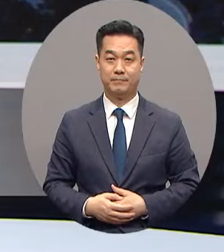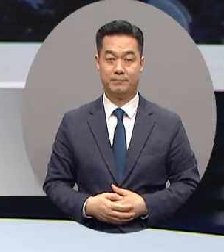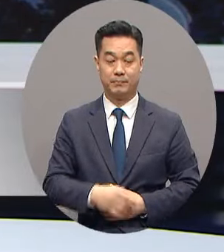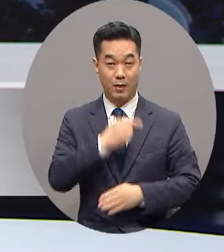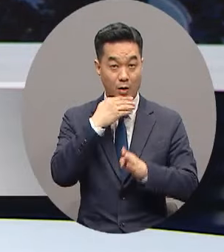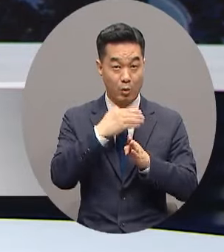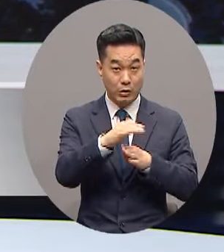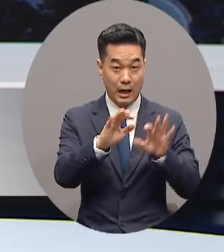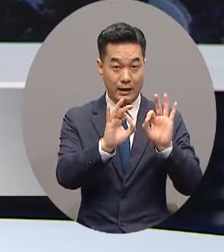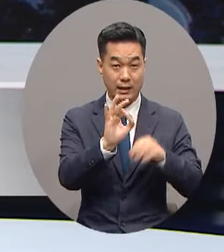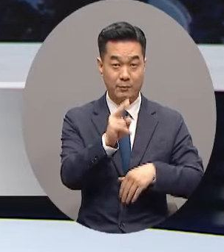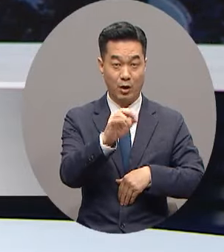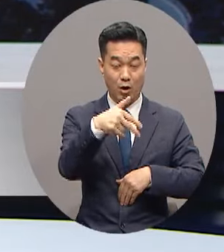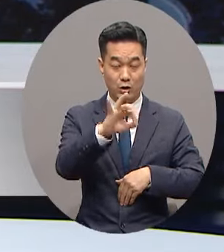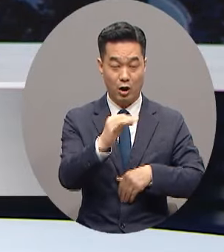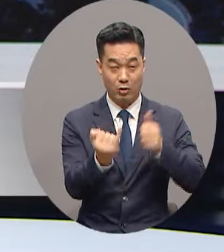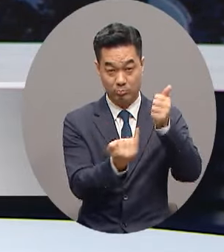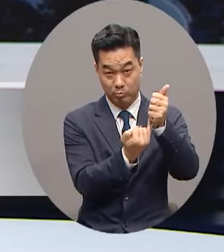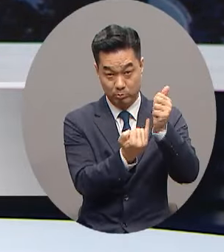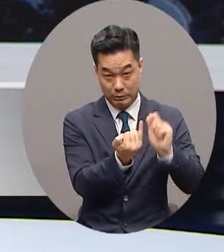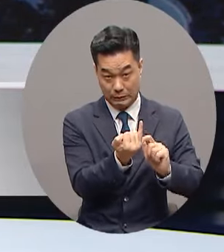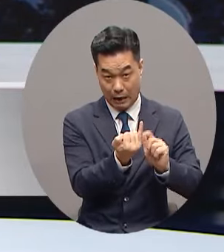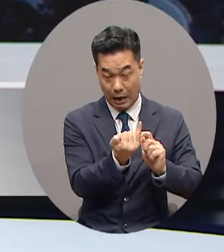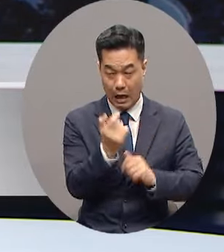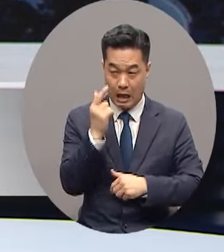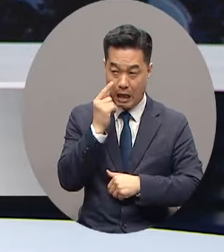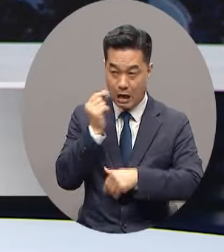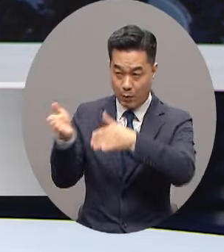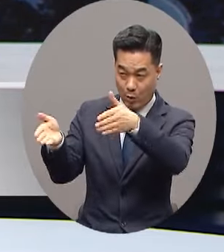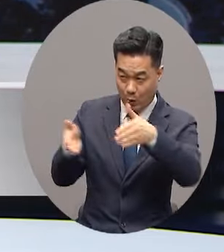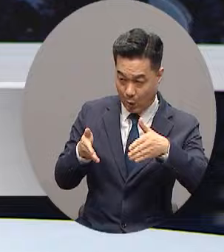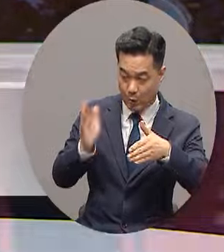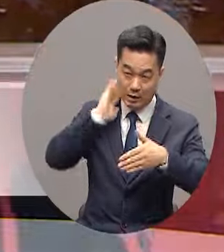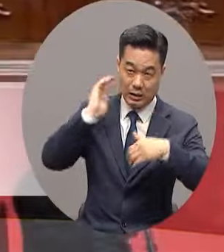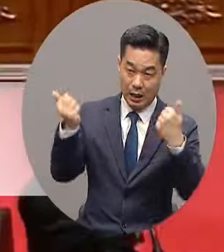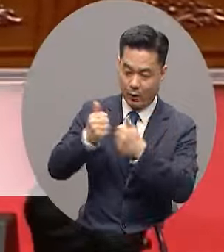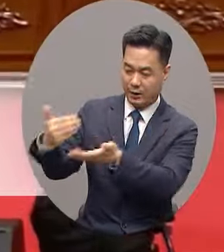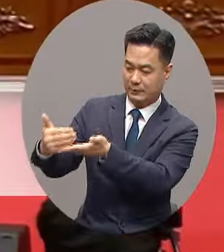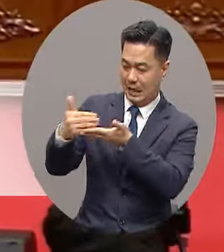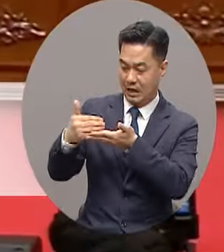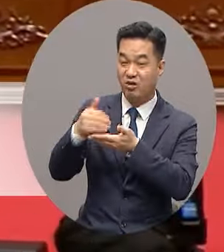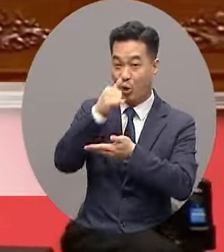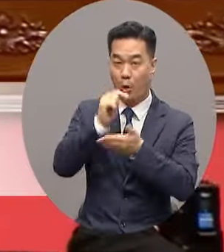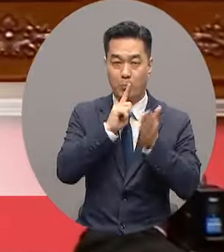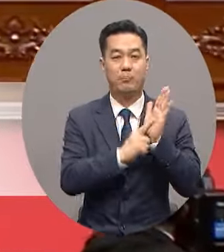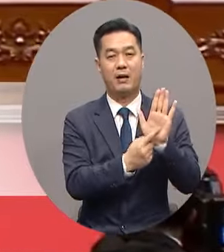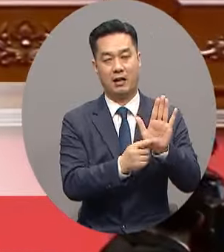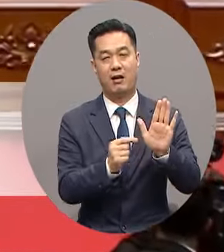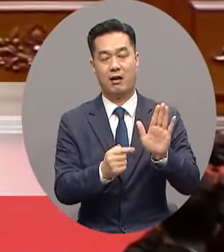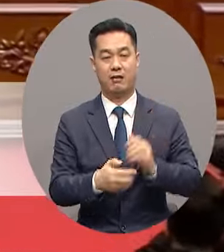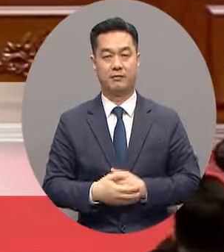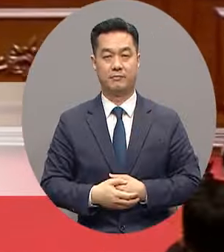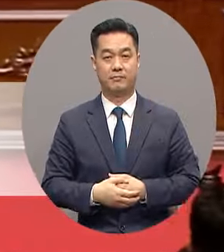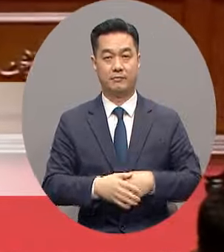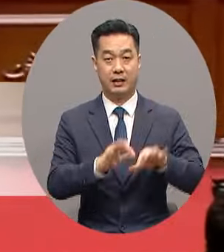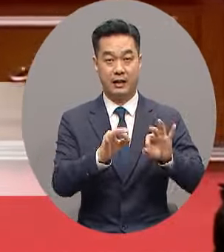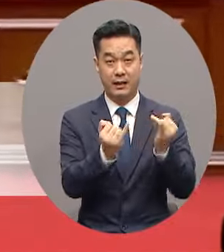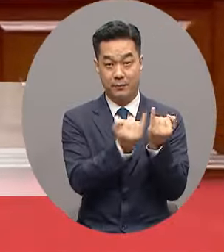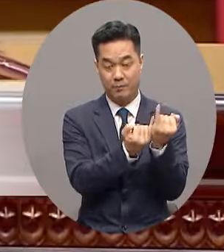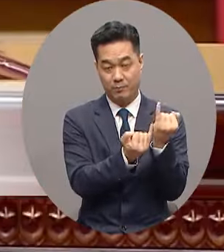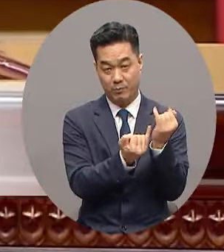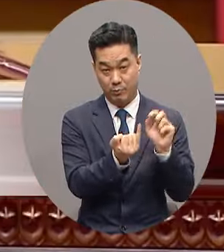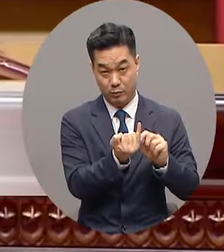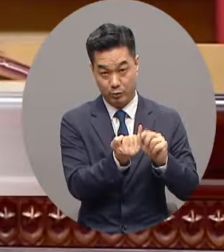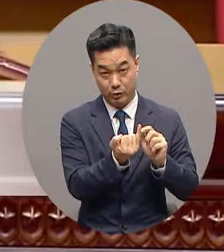북한 김여정 노동당 부부장이 일본 측으로부터 정상 회담 제의를 받았다고 밝혔습니다 김 부부장은 오늘 조선